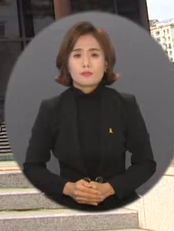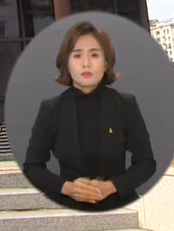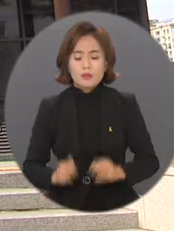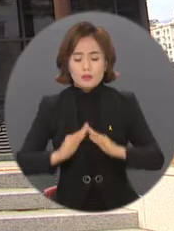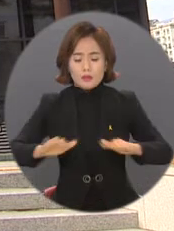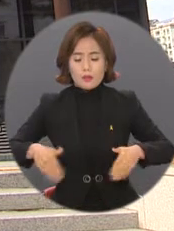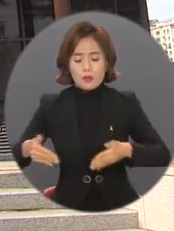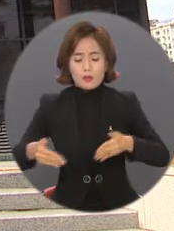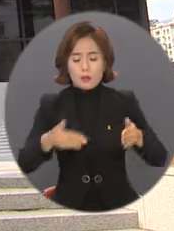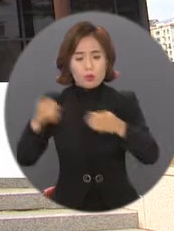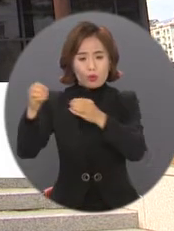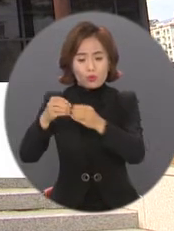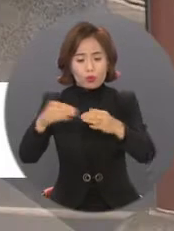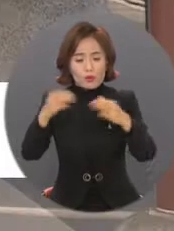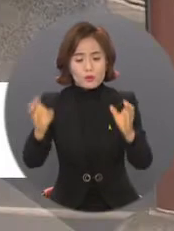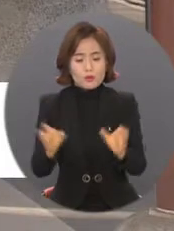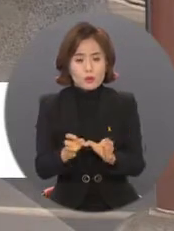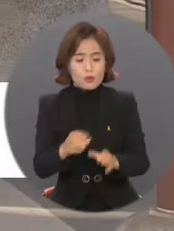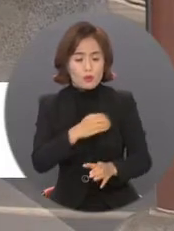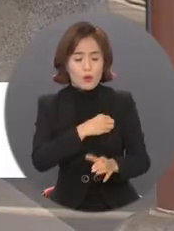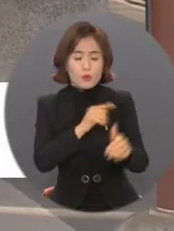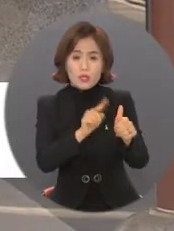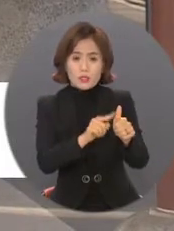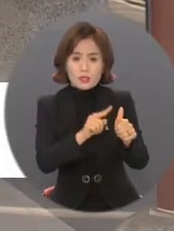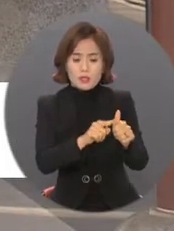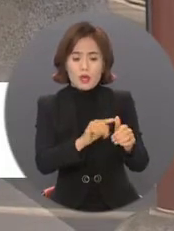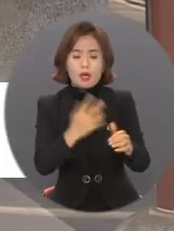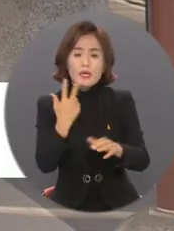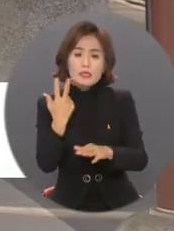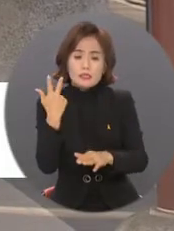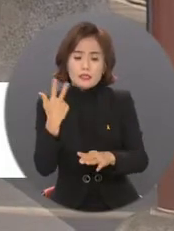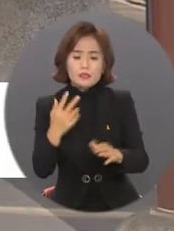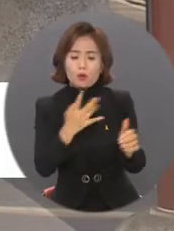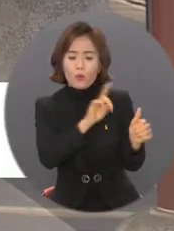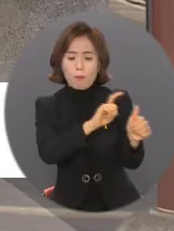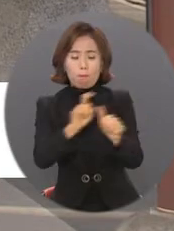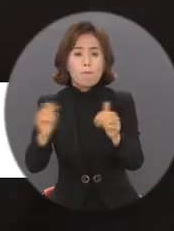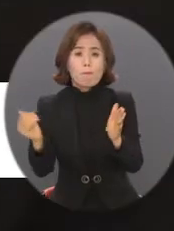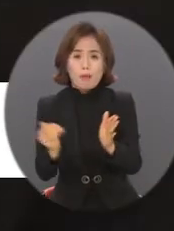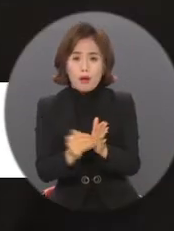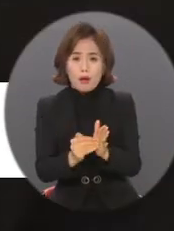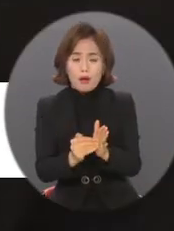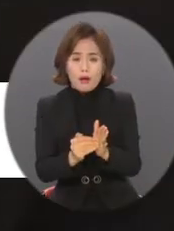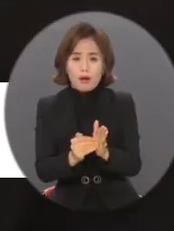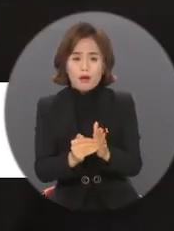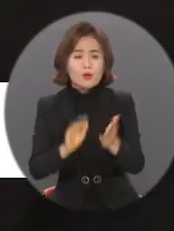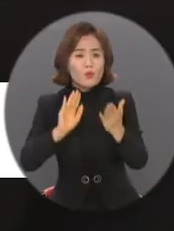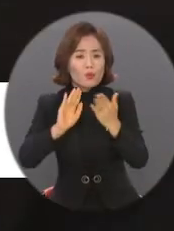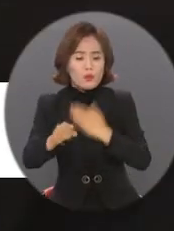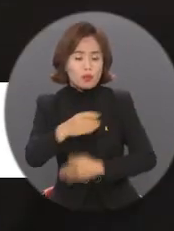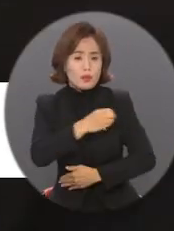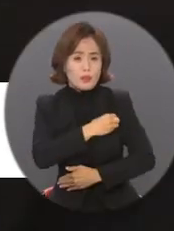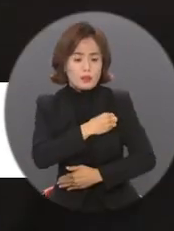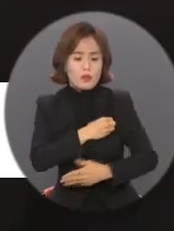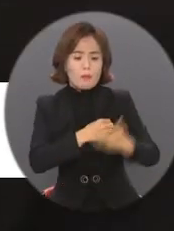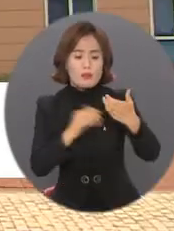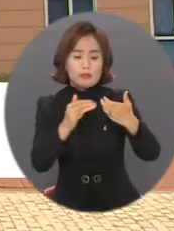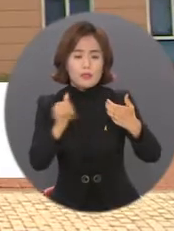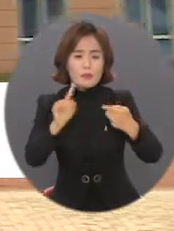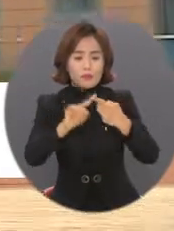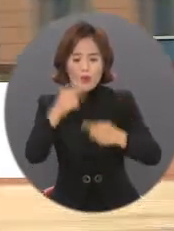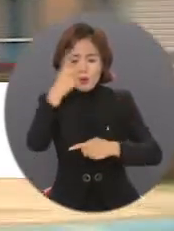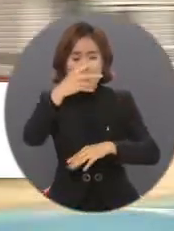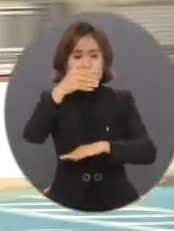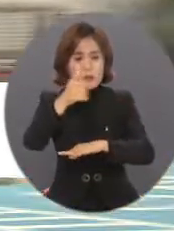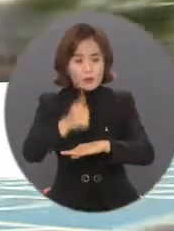전남 도립 국악단 단원 a 씨가 지난 7일 코론 알고 확진 판정을 받았습니다 이후 단원 등 80여 명에 대한